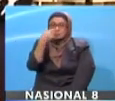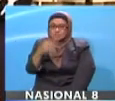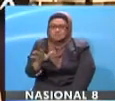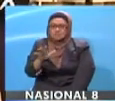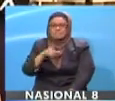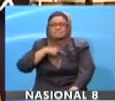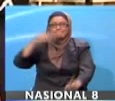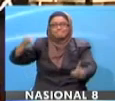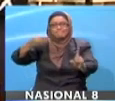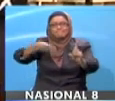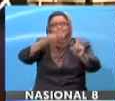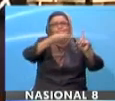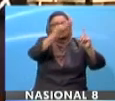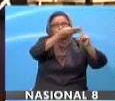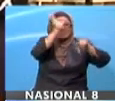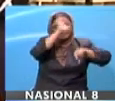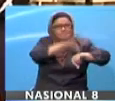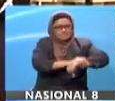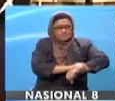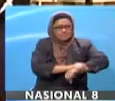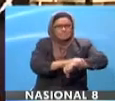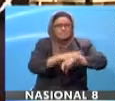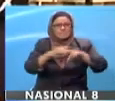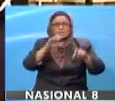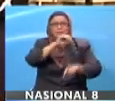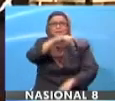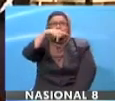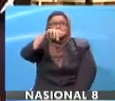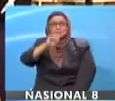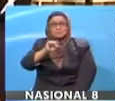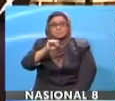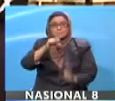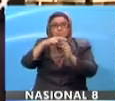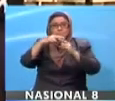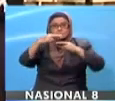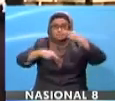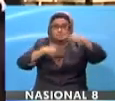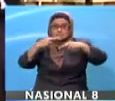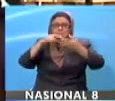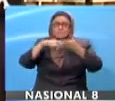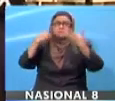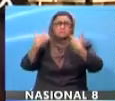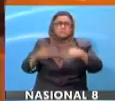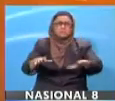dilaksanakan. Kita Ops Roda ni kita telah membuat